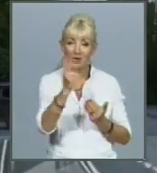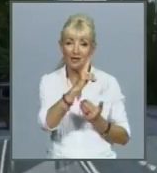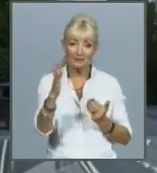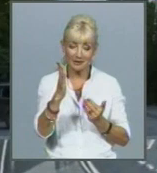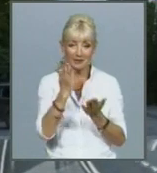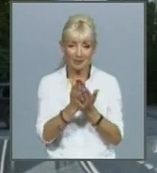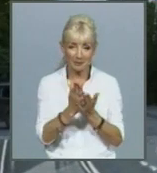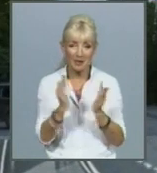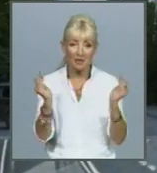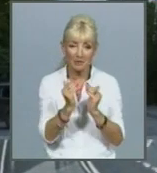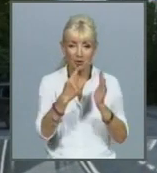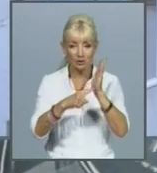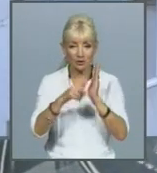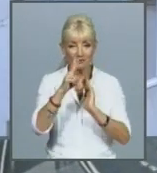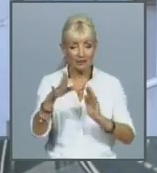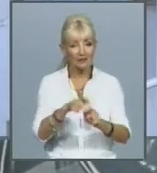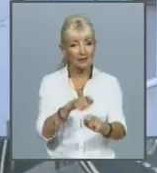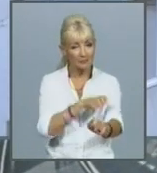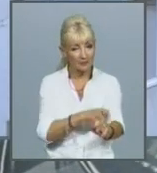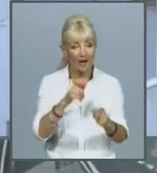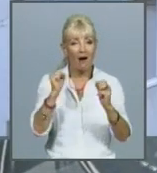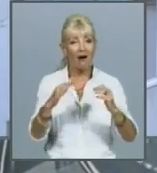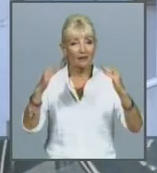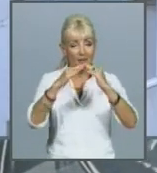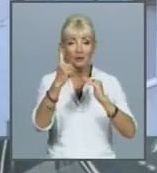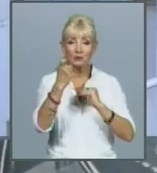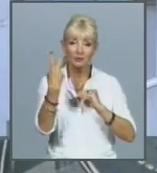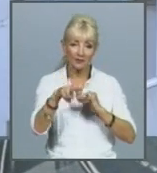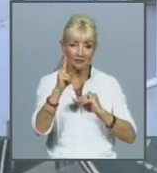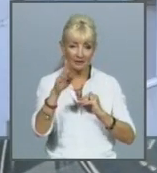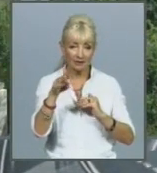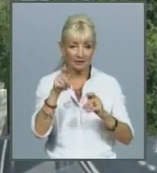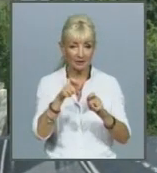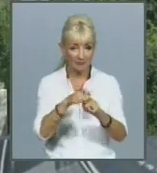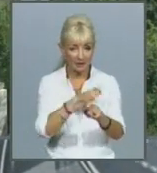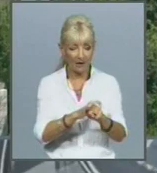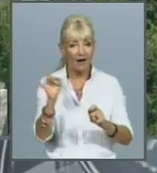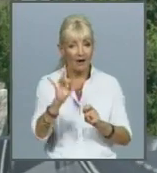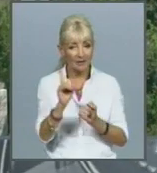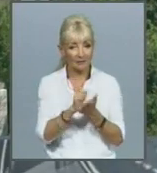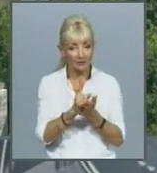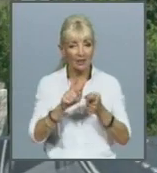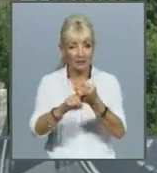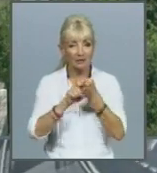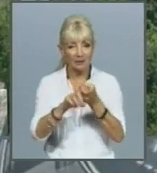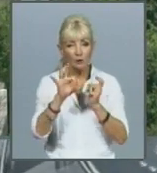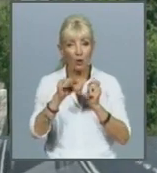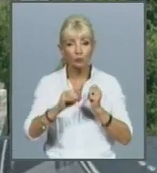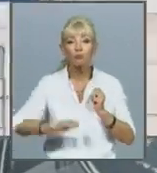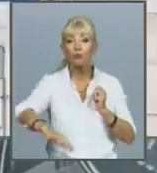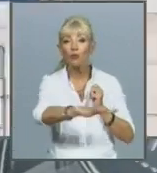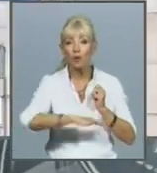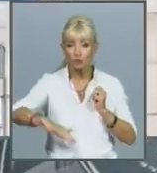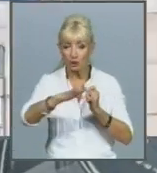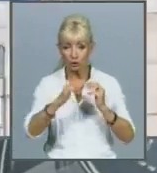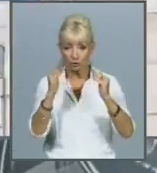менше 60 квадратних метрів, а будинки – 120. Бо розмір податку залежить від площі помешкання. Цього року